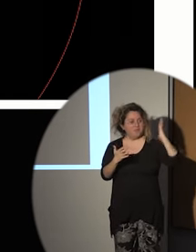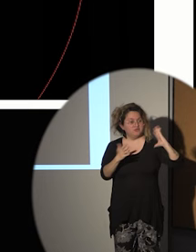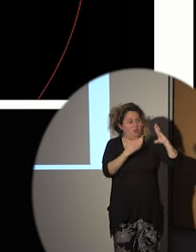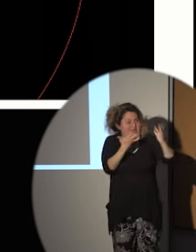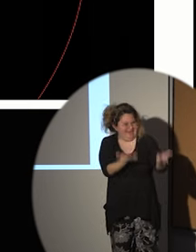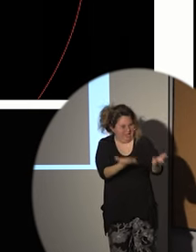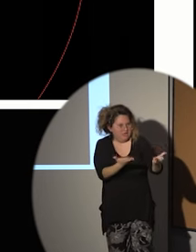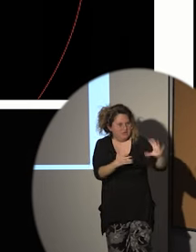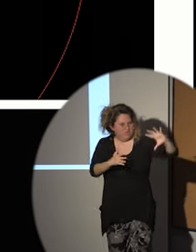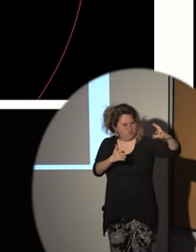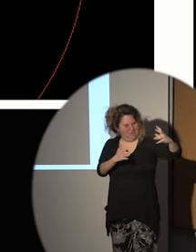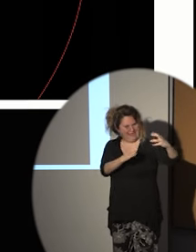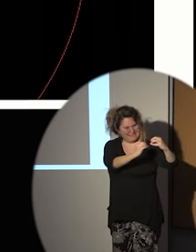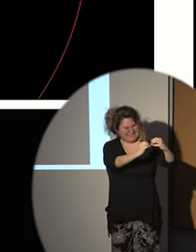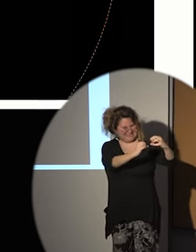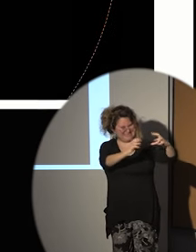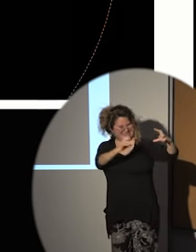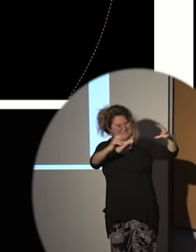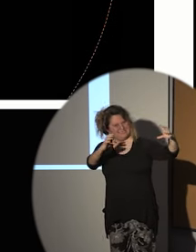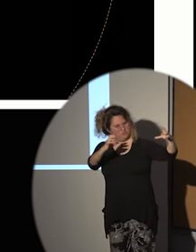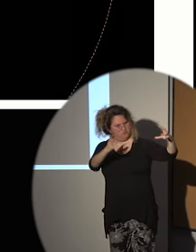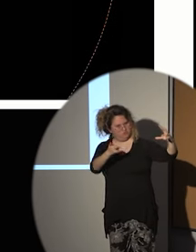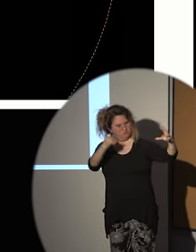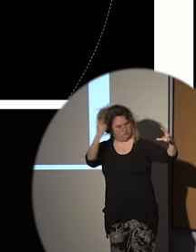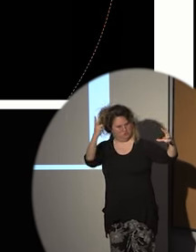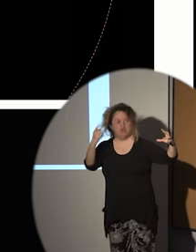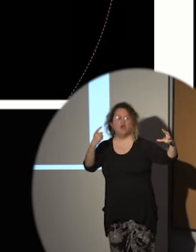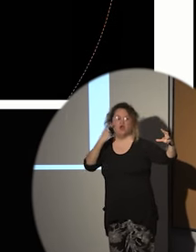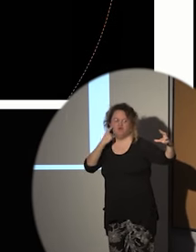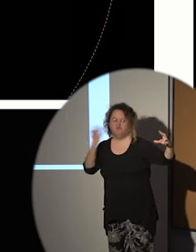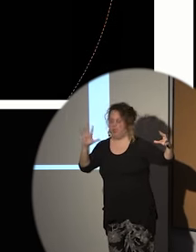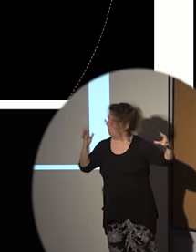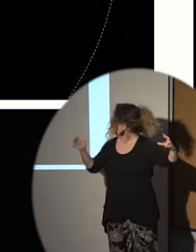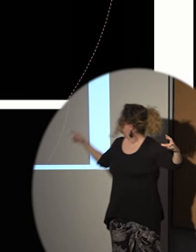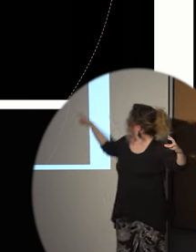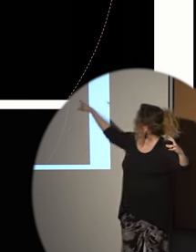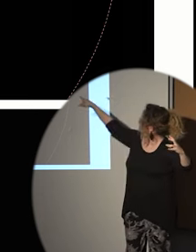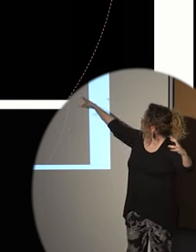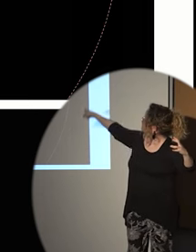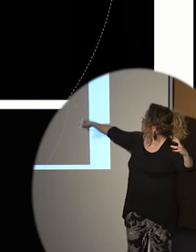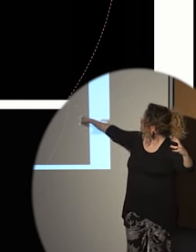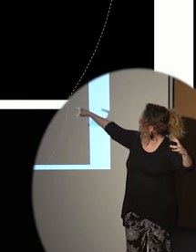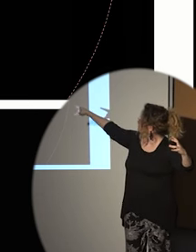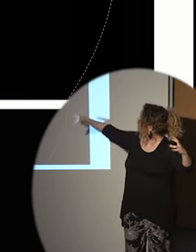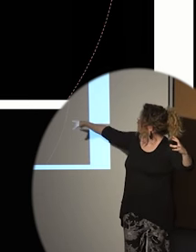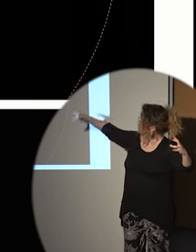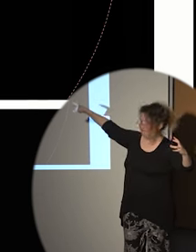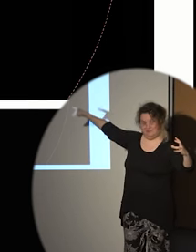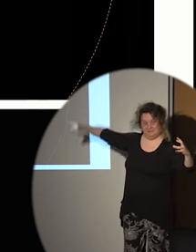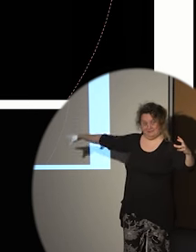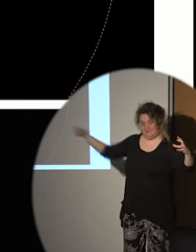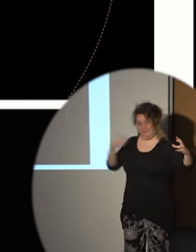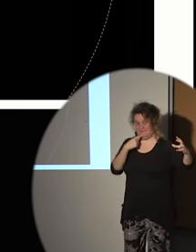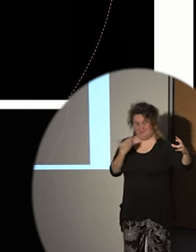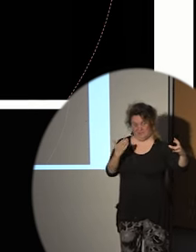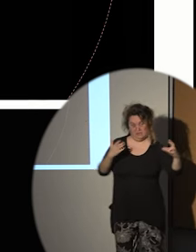peu comment la zone habitable va changer, et le Soleil lui-même. Et ça, c'est pas la bonne nouvelle. C'est